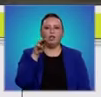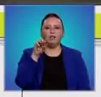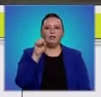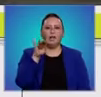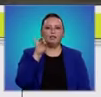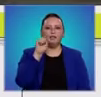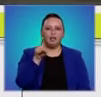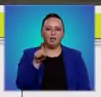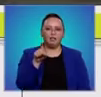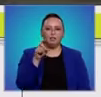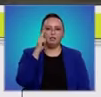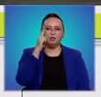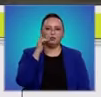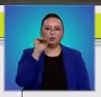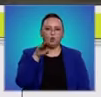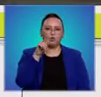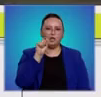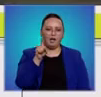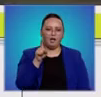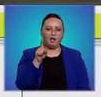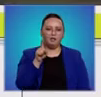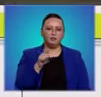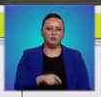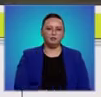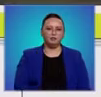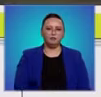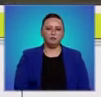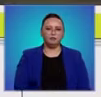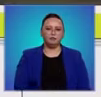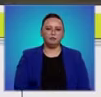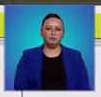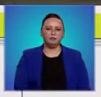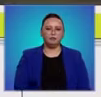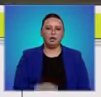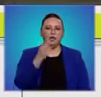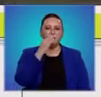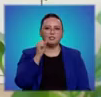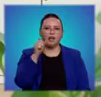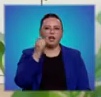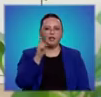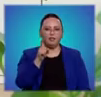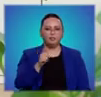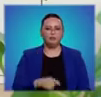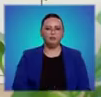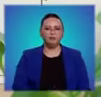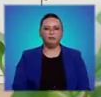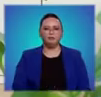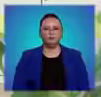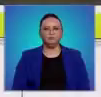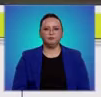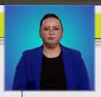бороо татарах уу, бороо читхуух уу, бороо шагих уу гэж